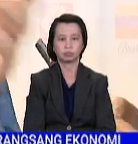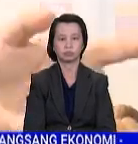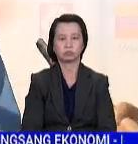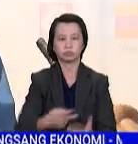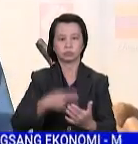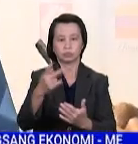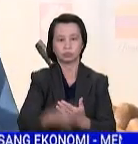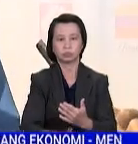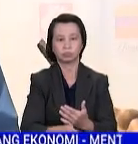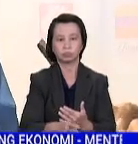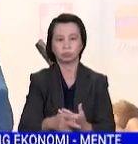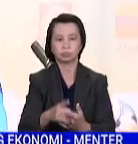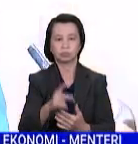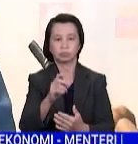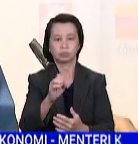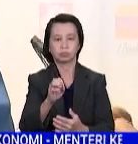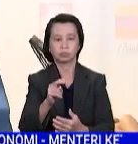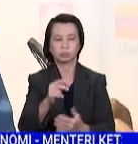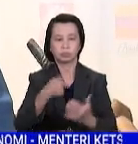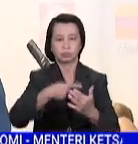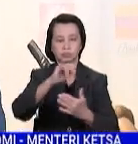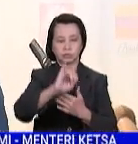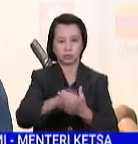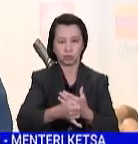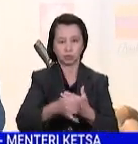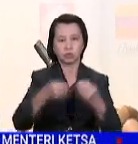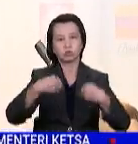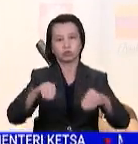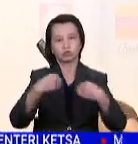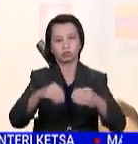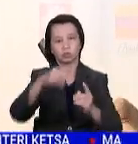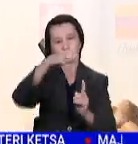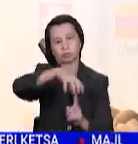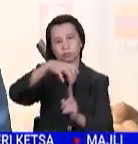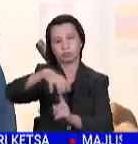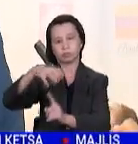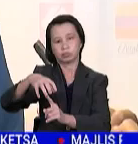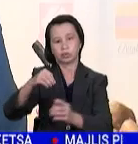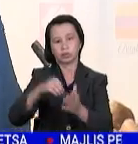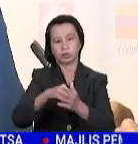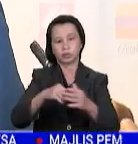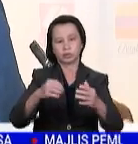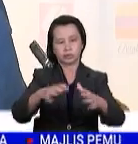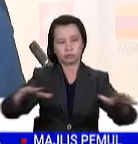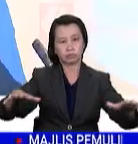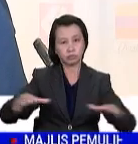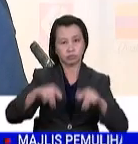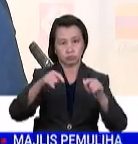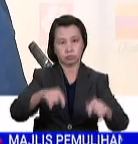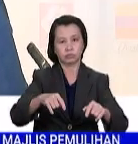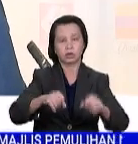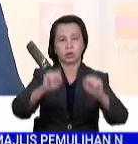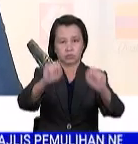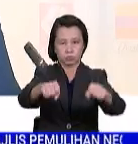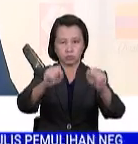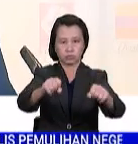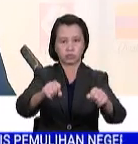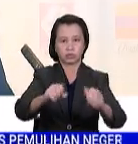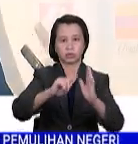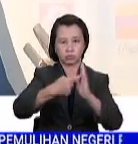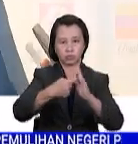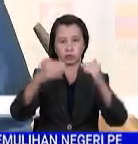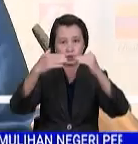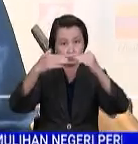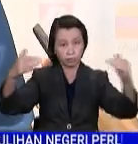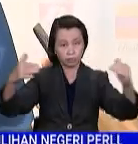Acara-acara konkos, program-program di konkos, jualan bus di ruang legal lobby ni adalah dibenarkan bermula